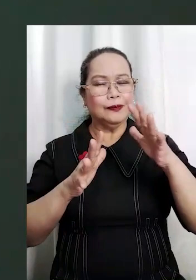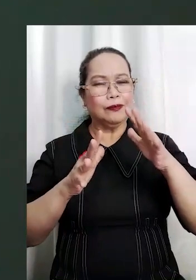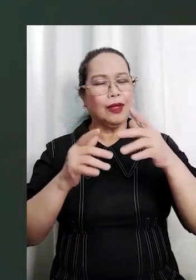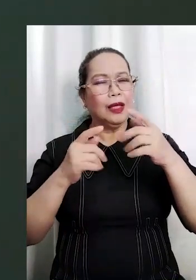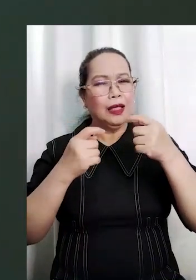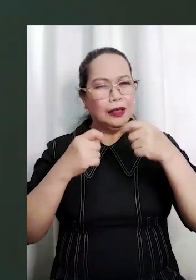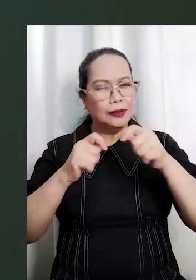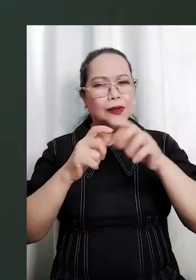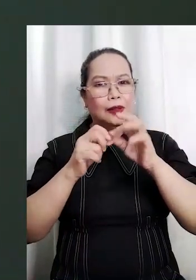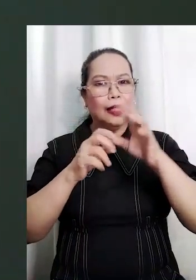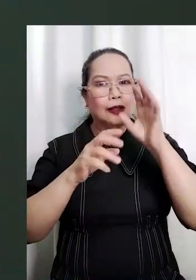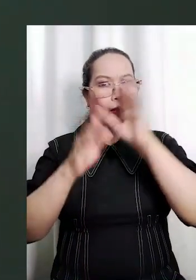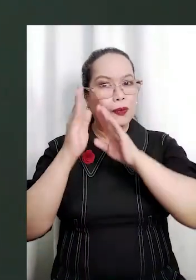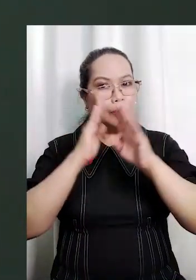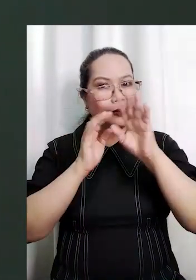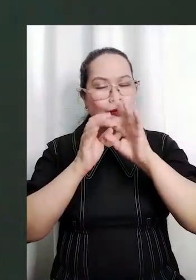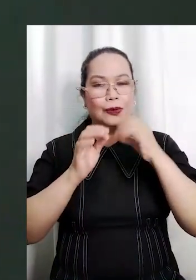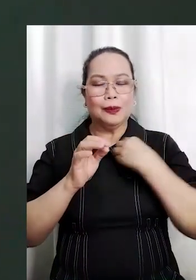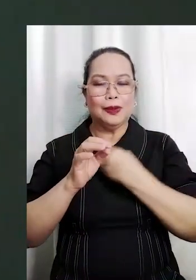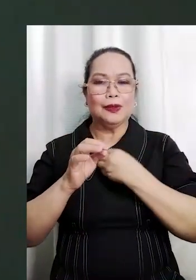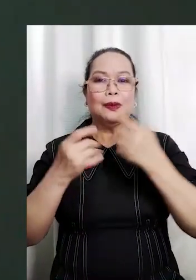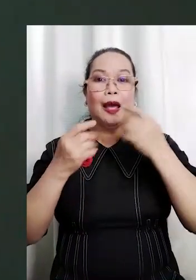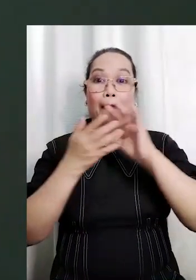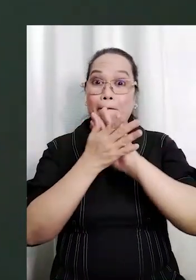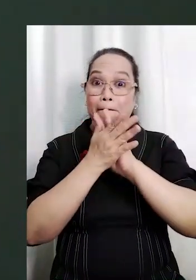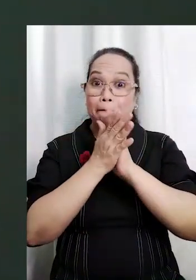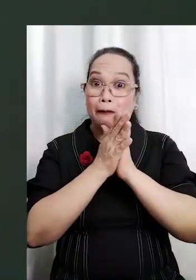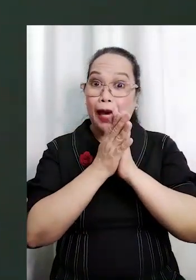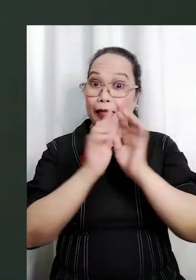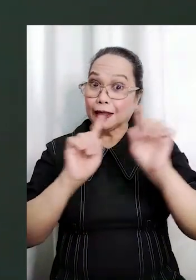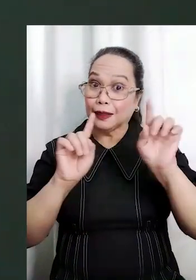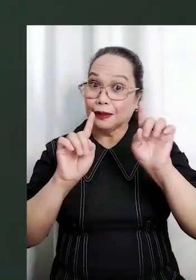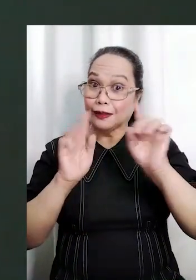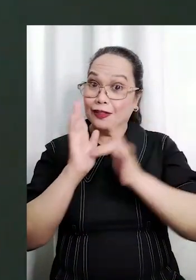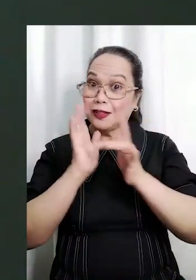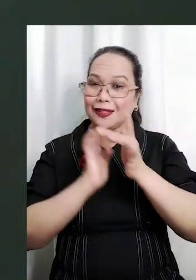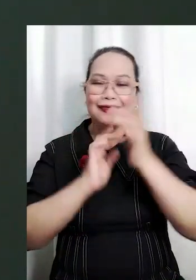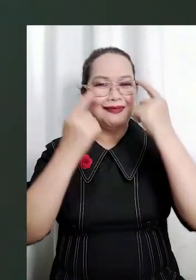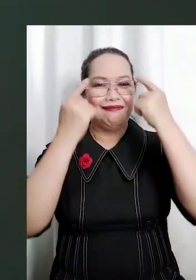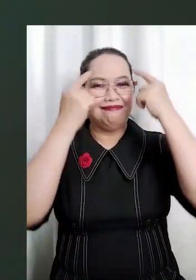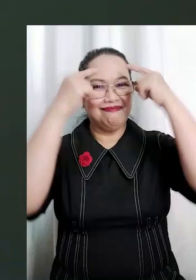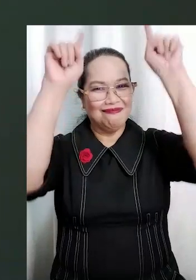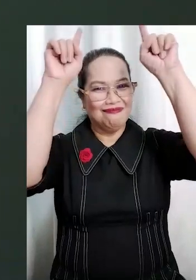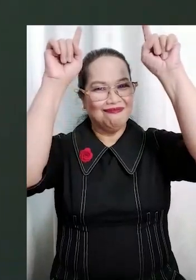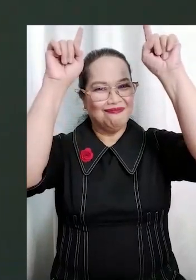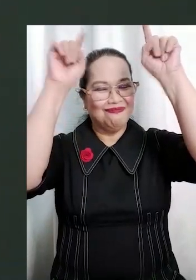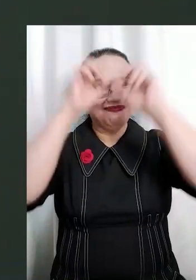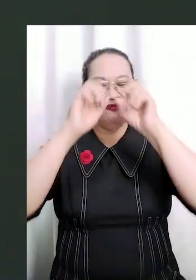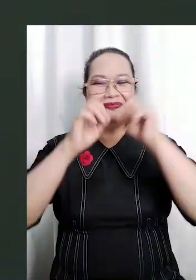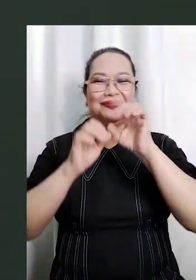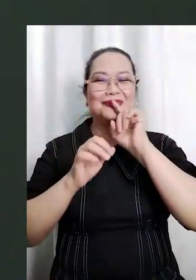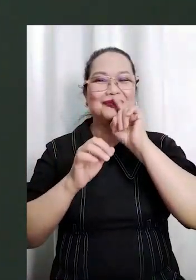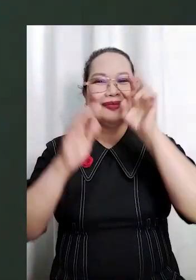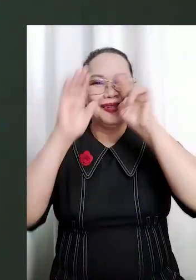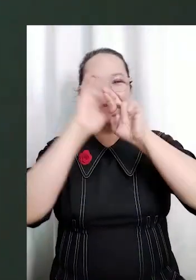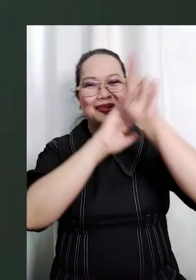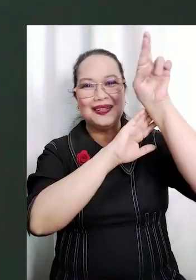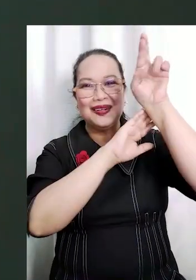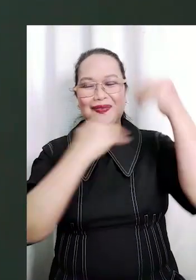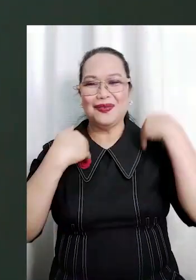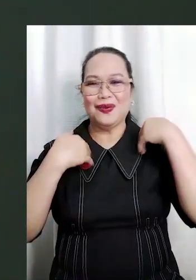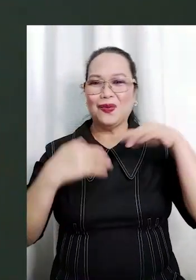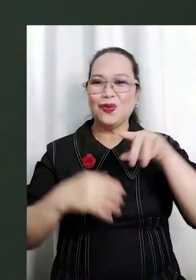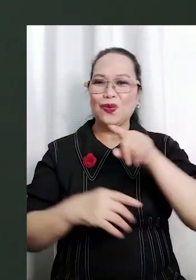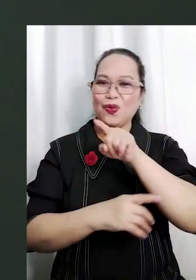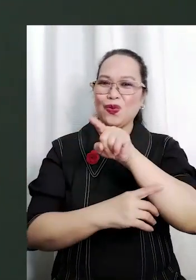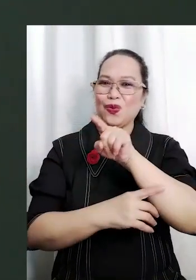yung mga struggles natin, pero naging matagumpay siya. Kaya naman pagdating doon sa Revelation, ang sabi ng mga angels